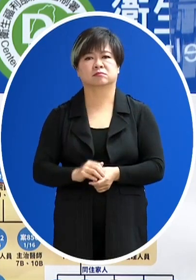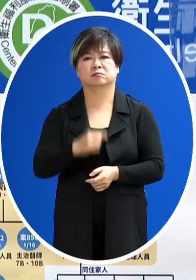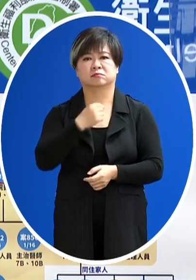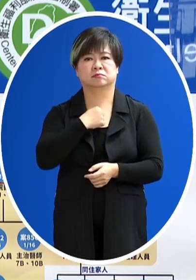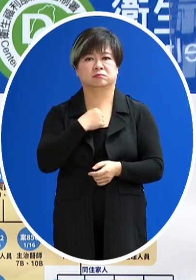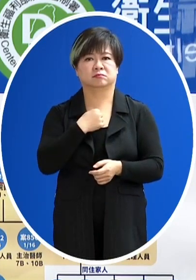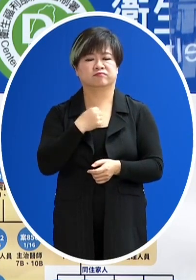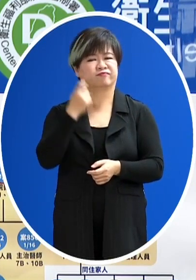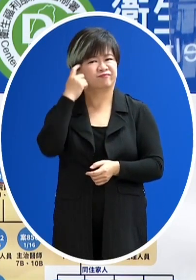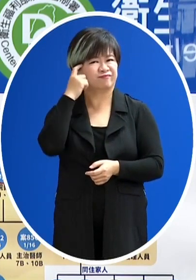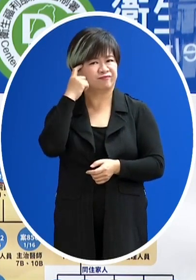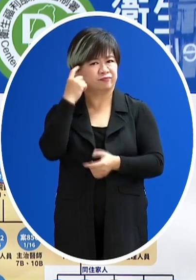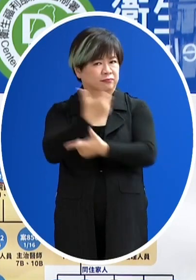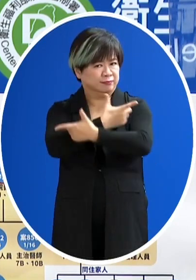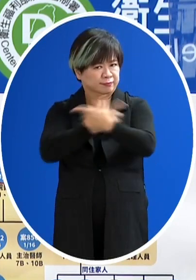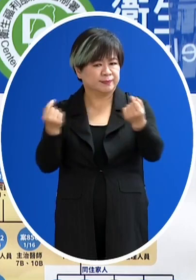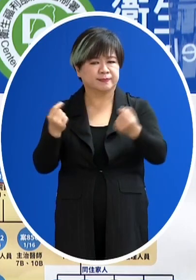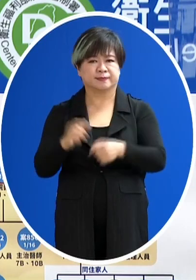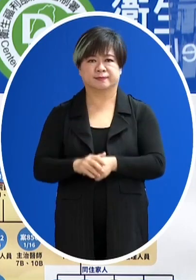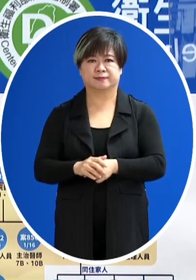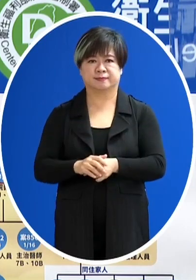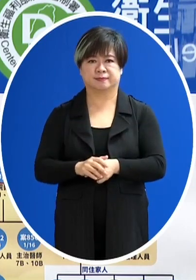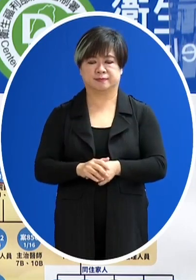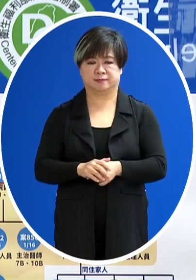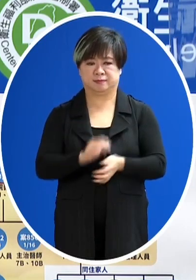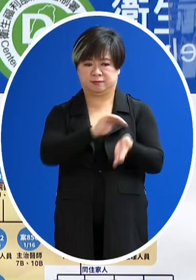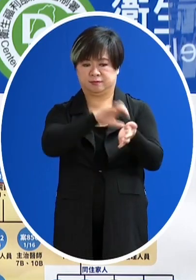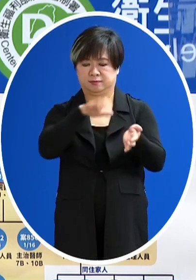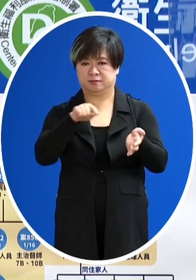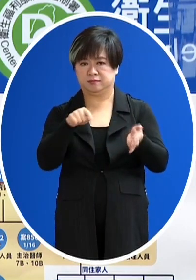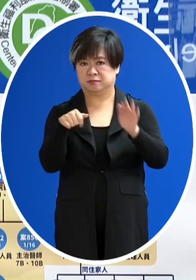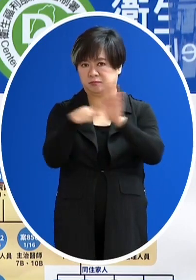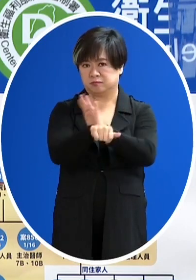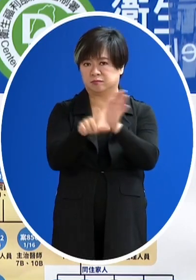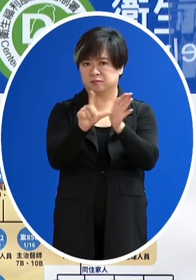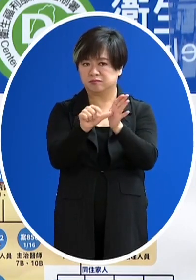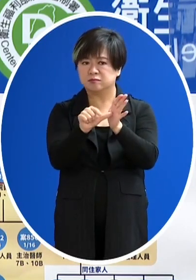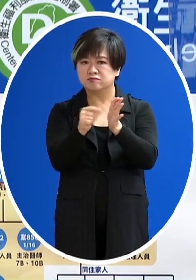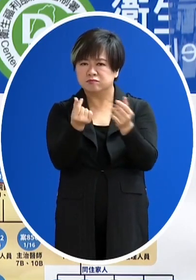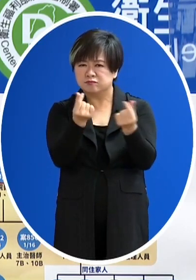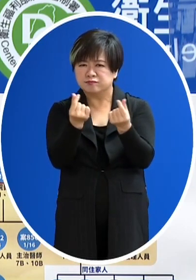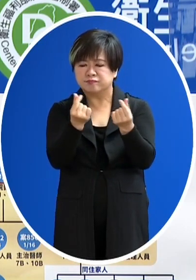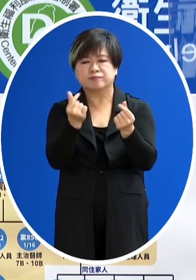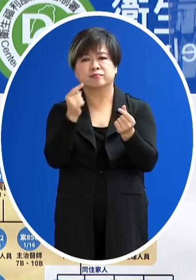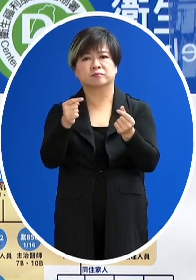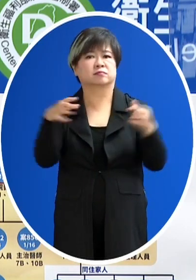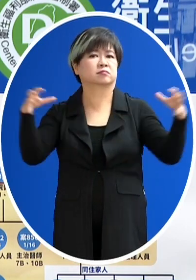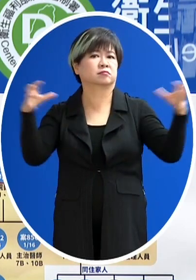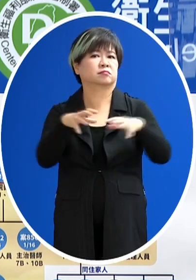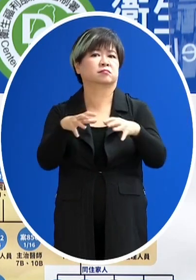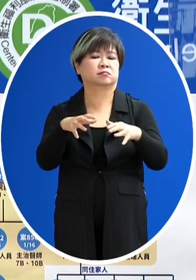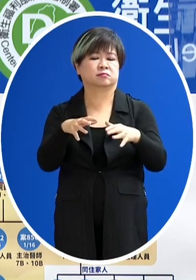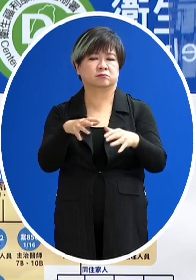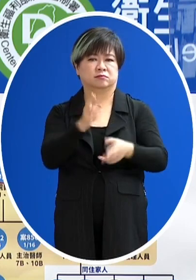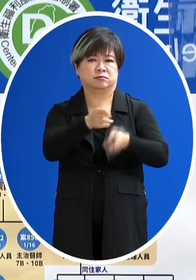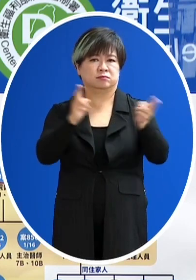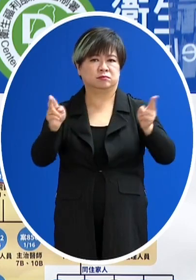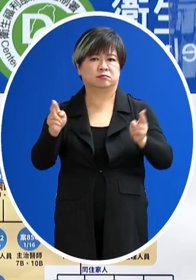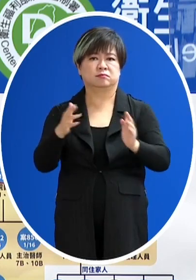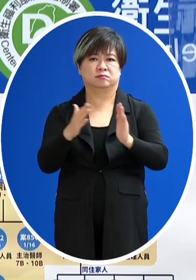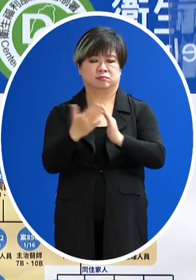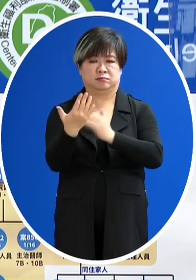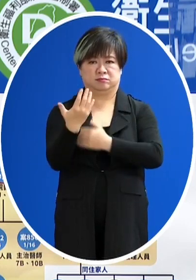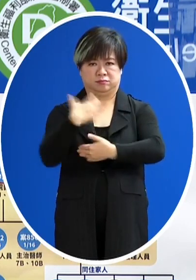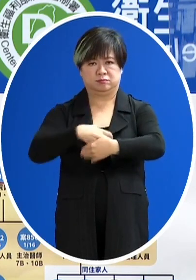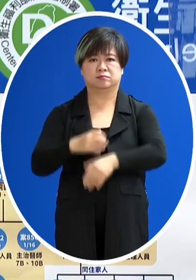把它完全更框列，整个诊都把它框列起来。那这样可能是对于可能在那个地方的人